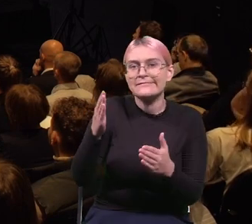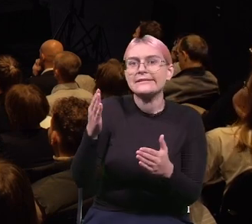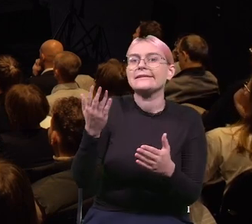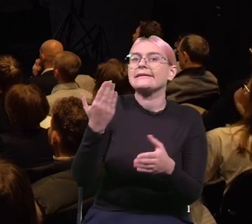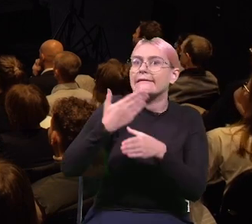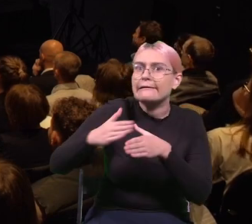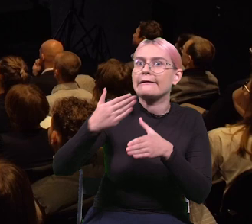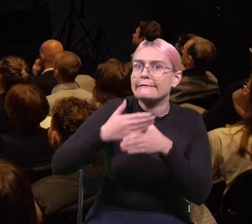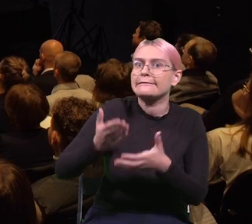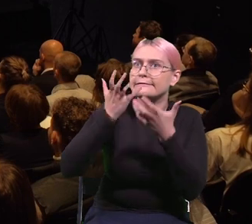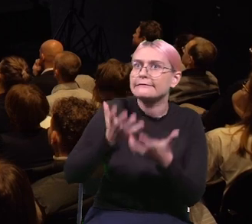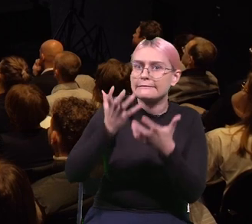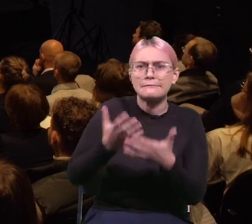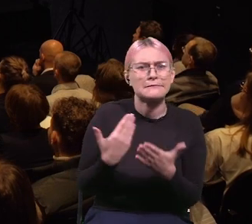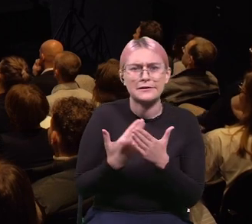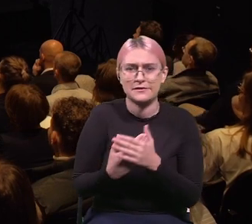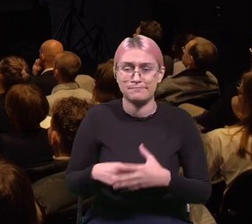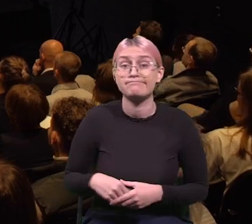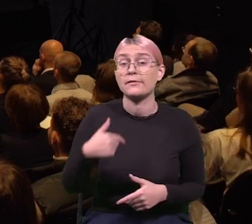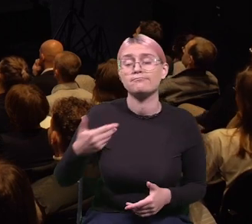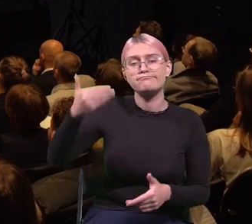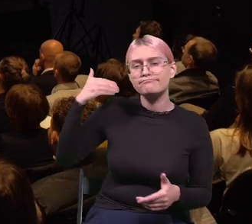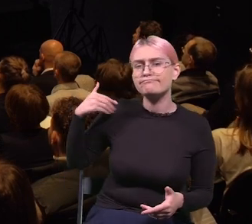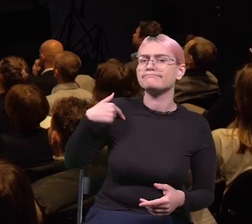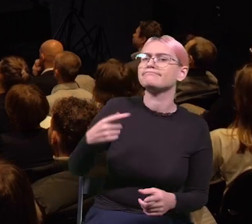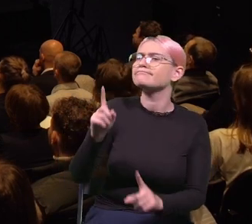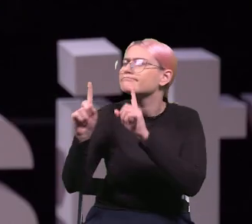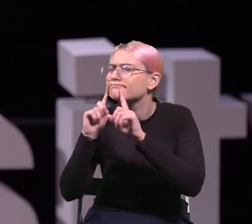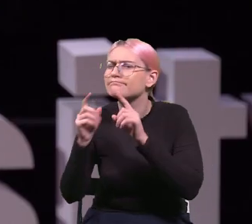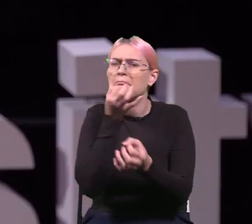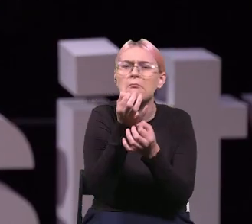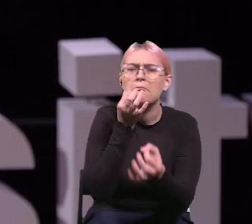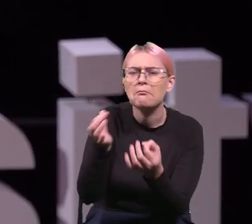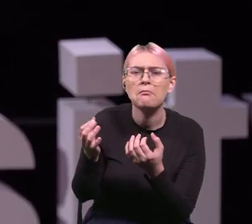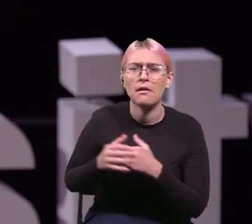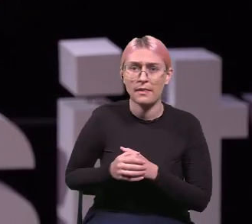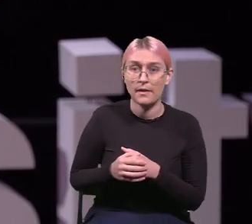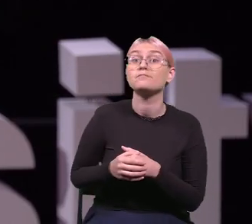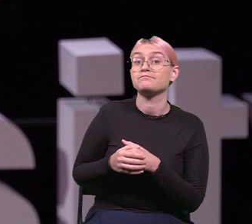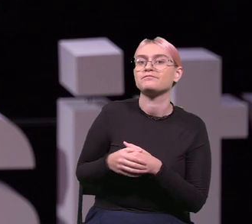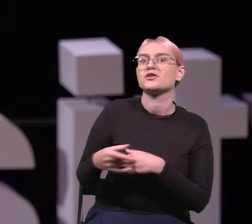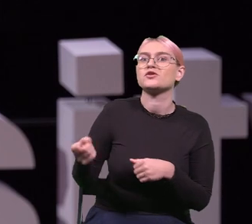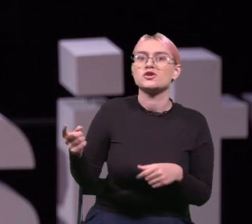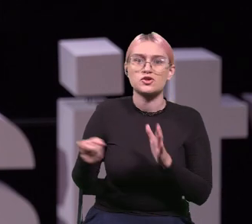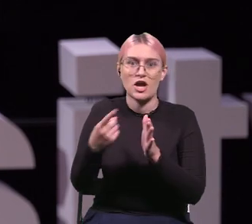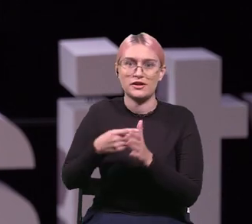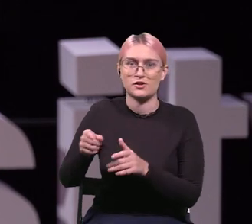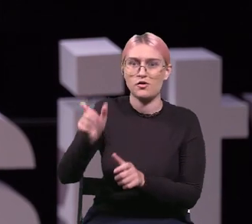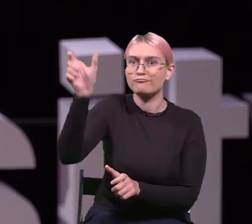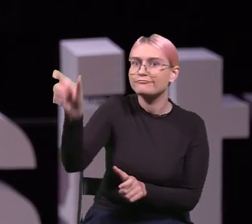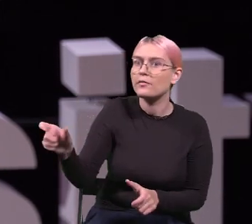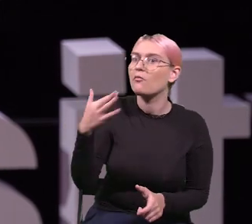wzięli kredyt hipoteczny, często słyszałem takie zdania. Po wzięciu kredytu hipotecznego stałem się dorosła. Zacząłem